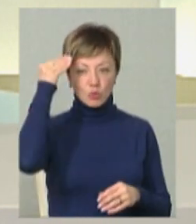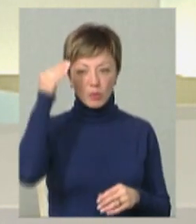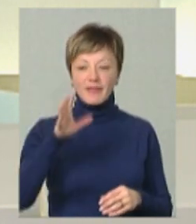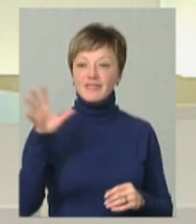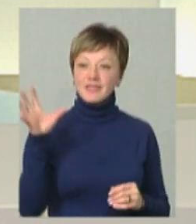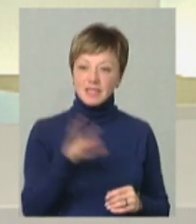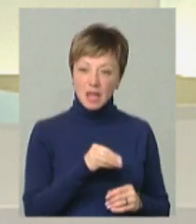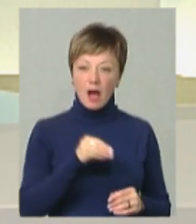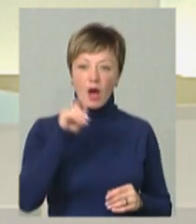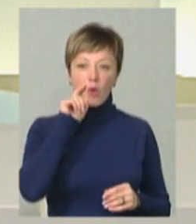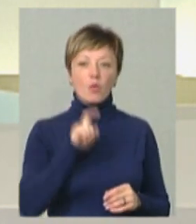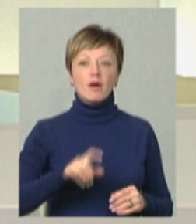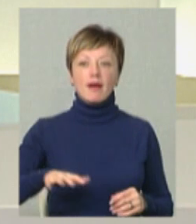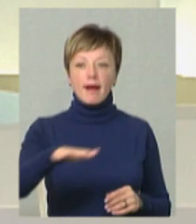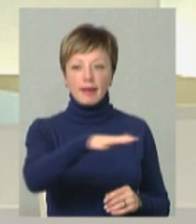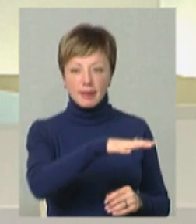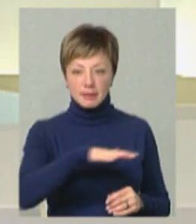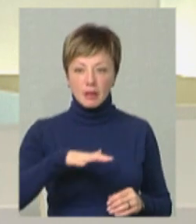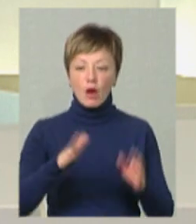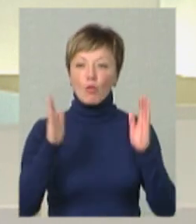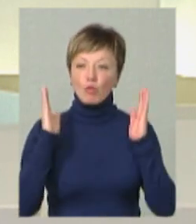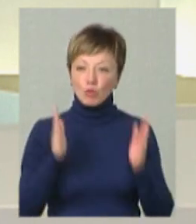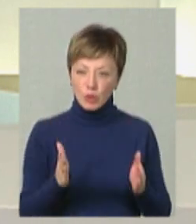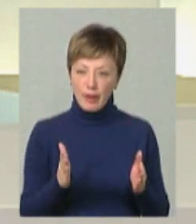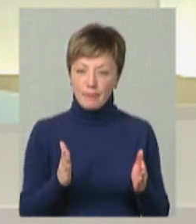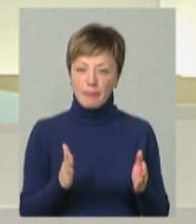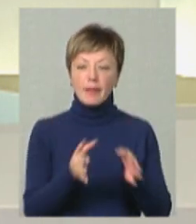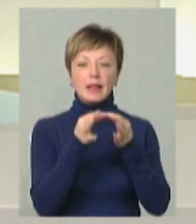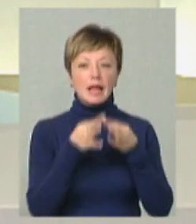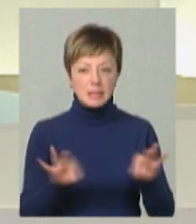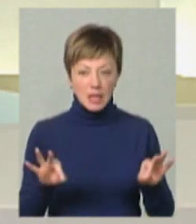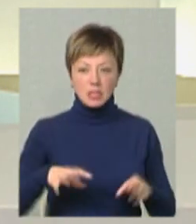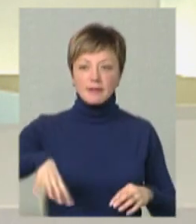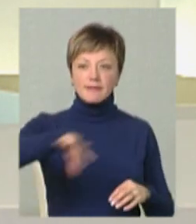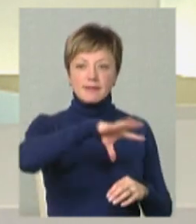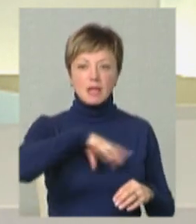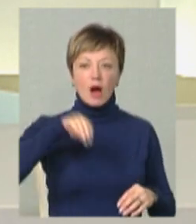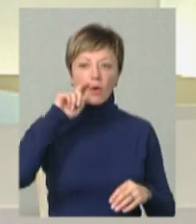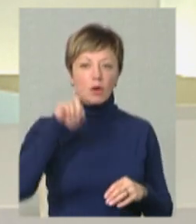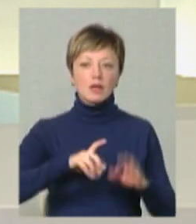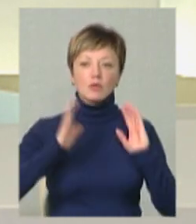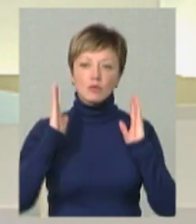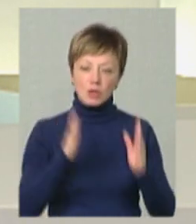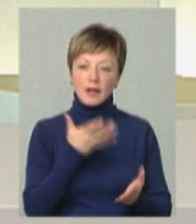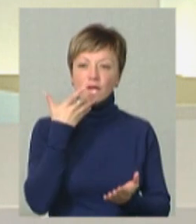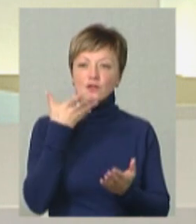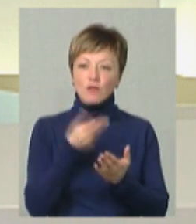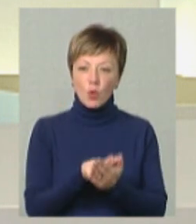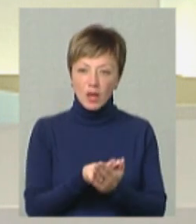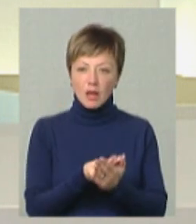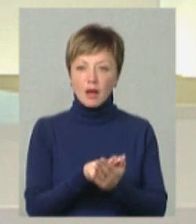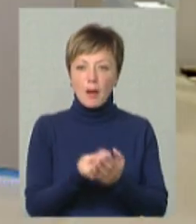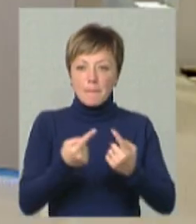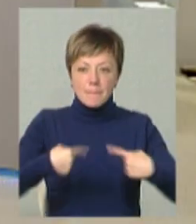вся Україна буде незалежною. Вся Україна буде у своїх